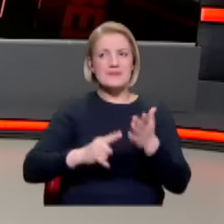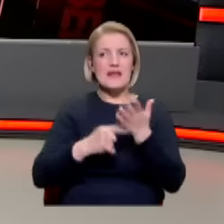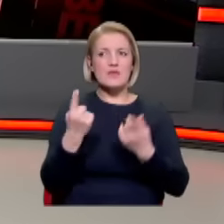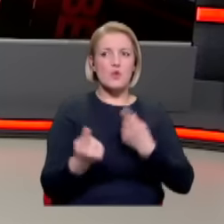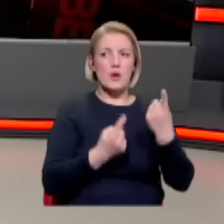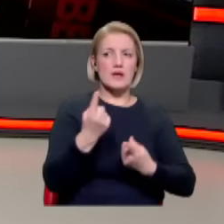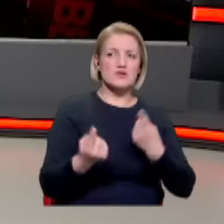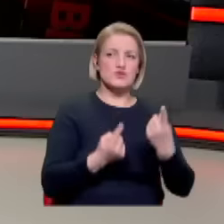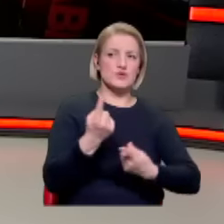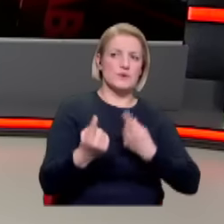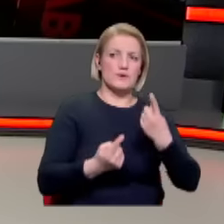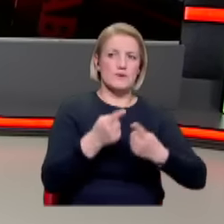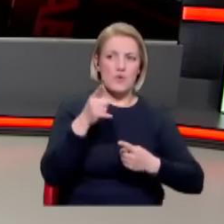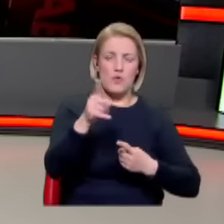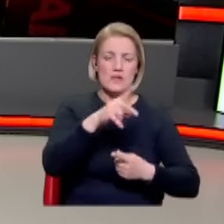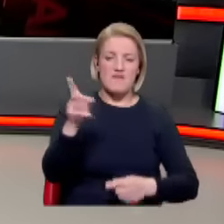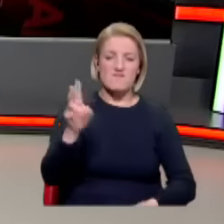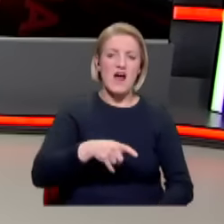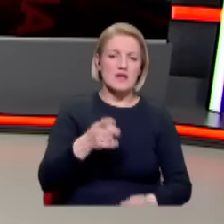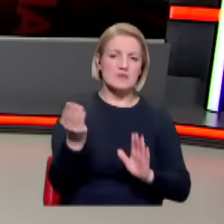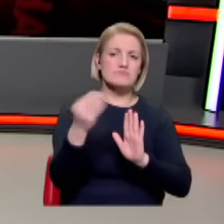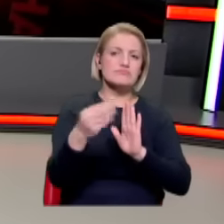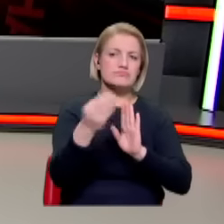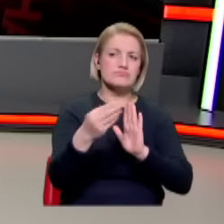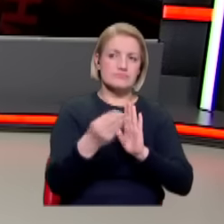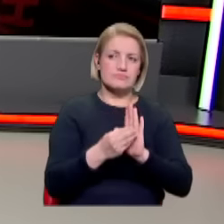teknolojiler. Onlara vergi koyuyorlar.